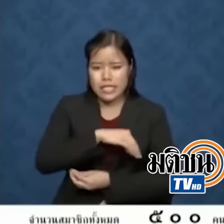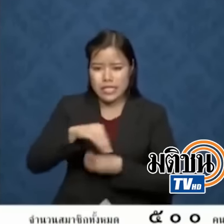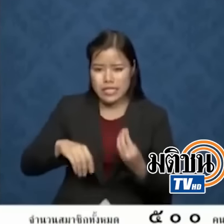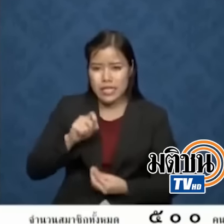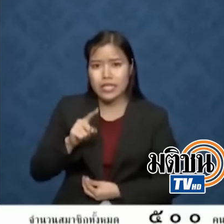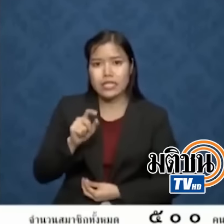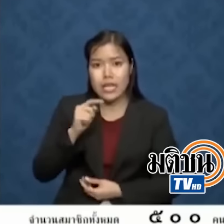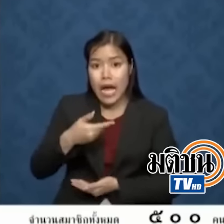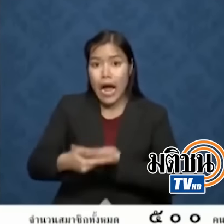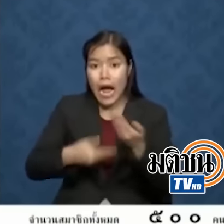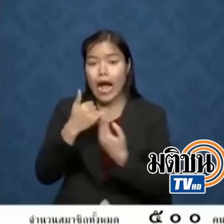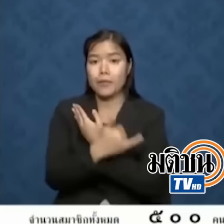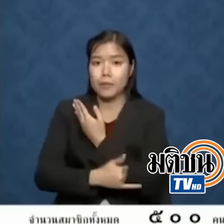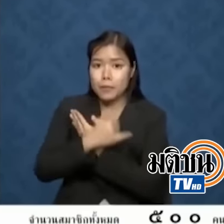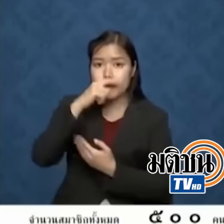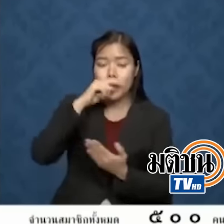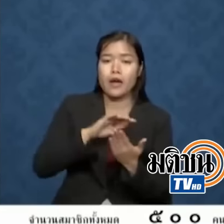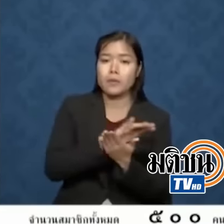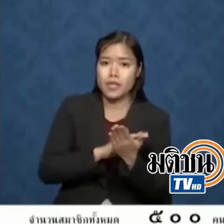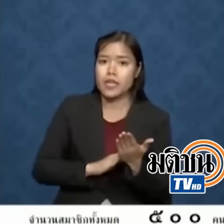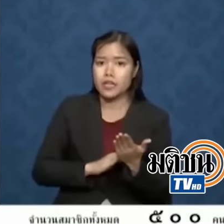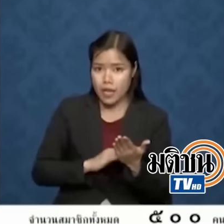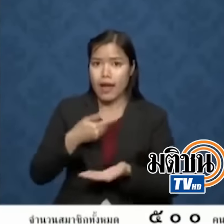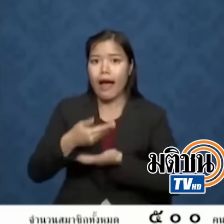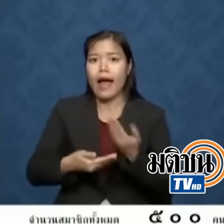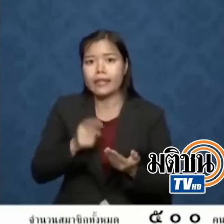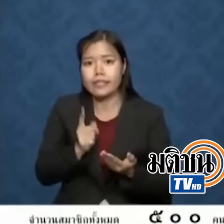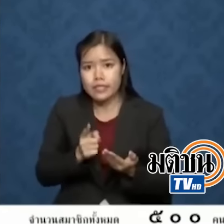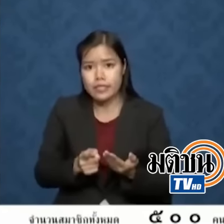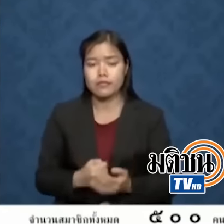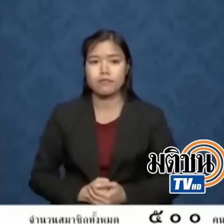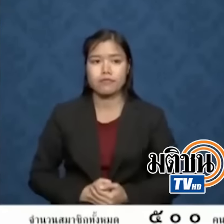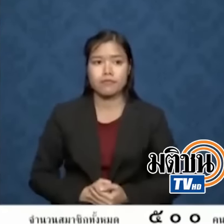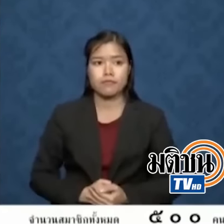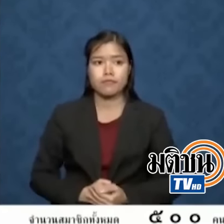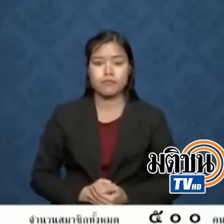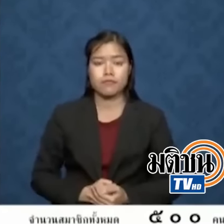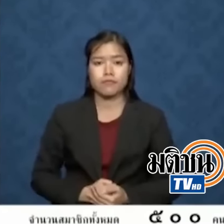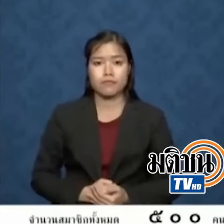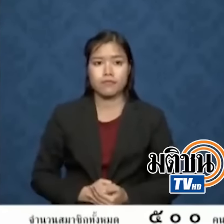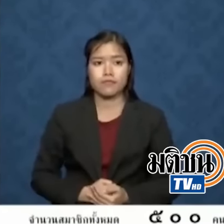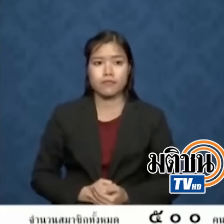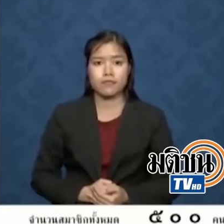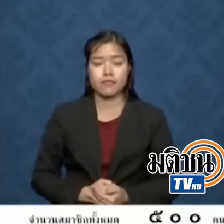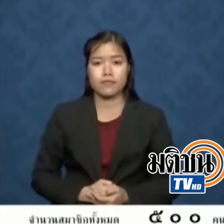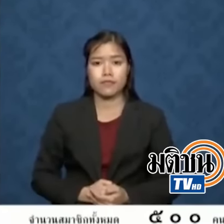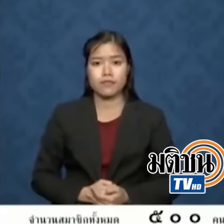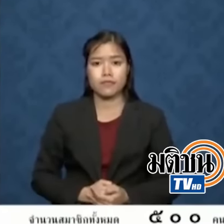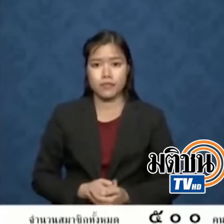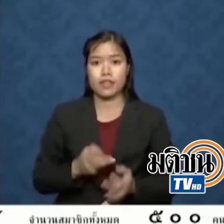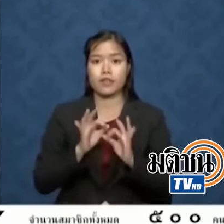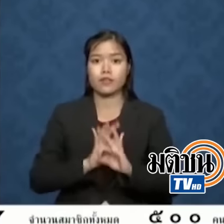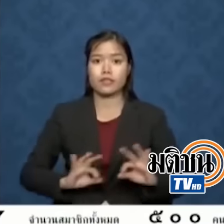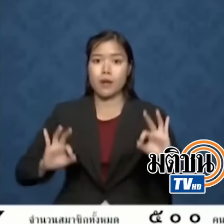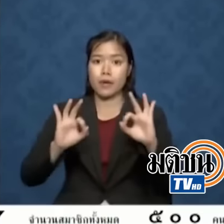ริงๆการค้าระหว่างประเทศระหว่างไทยกับคู่ค้าจริงๆหรือสภาพเศรษฐกิจไทยจริงๆครับโดยเฉพาะอย่างยิ่งนะครับใน